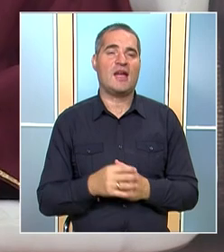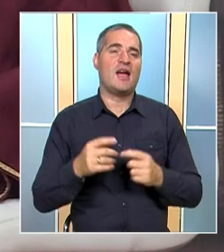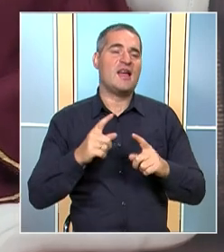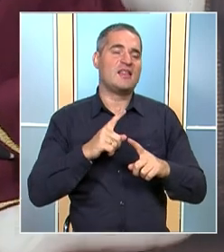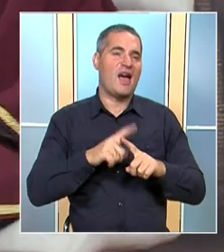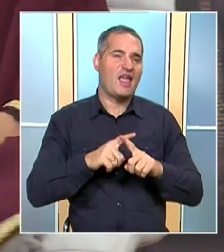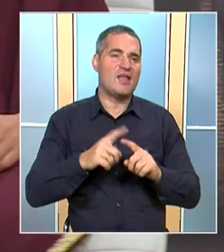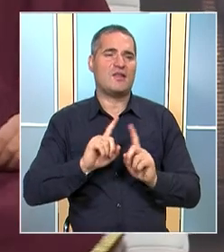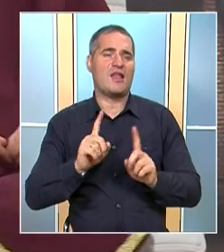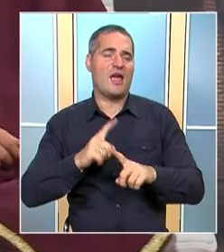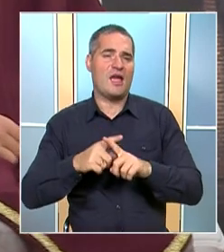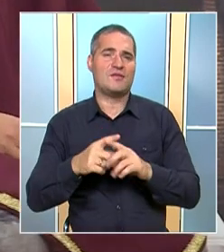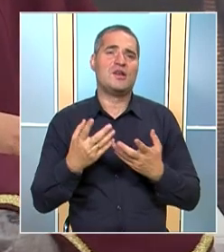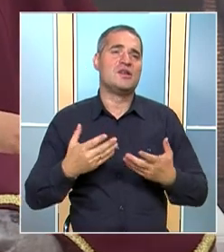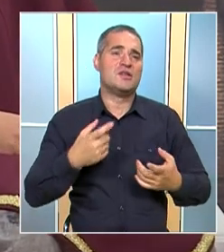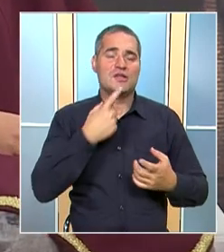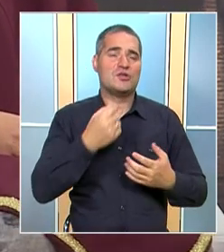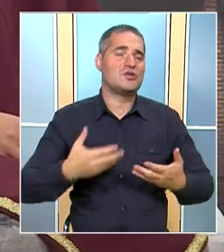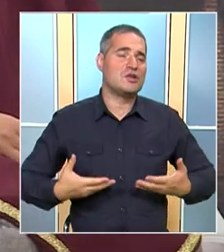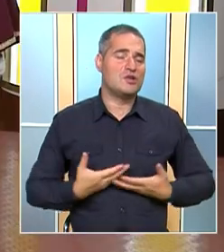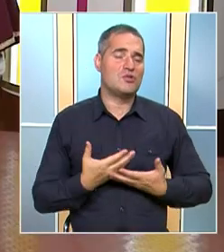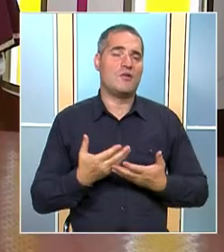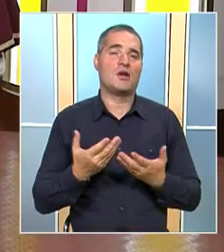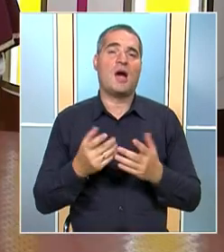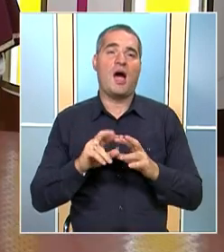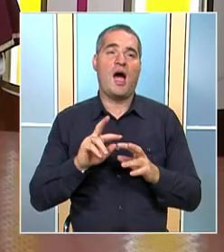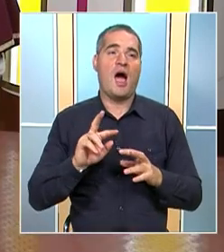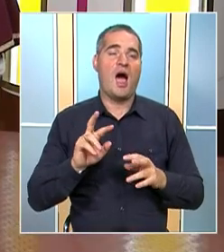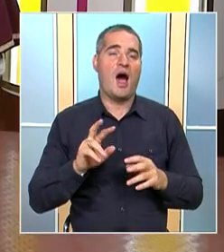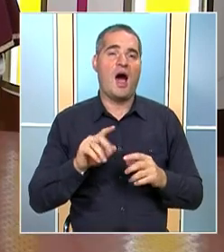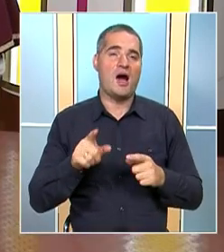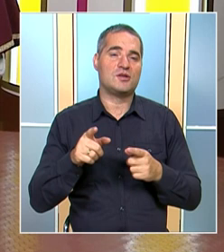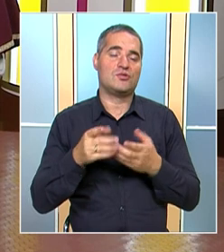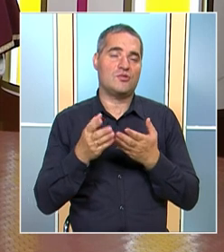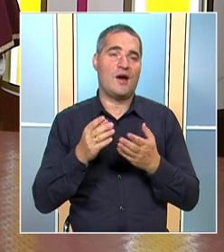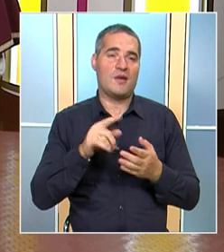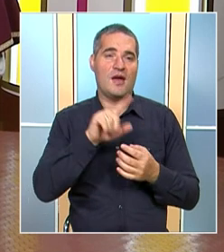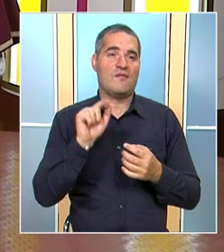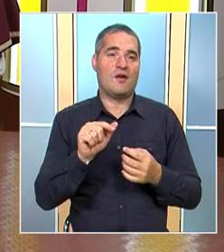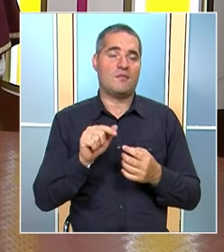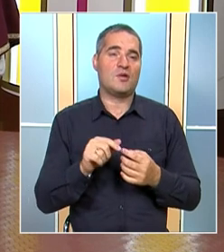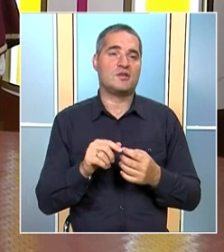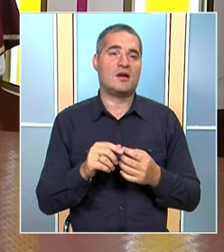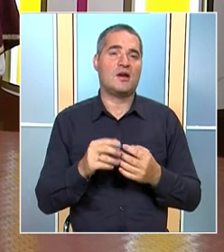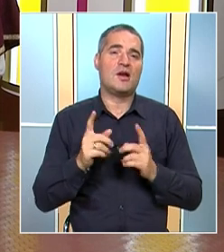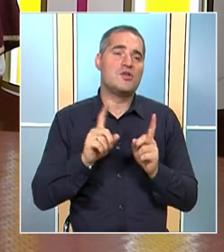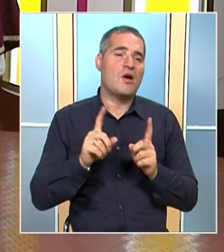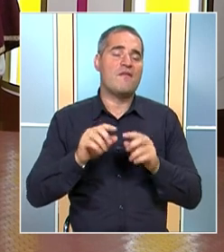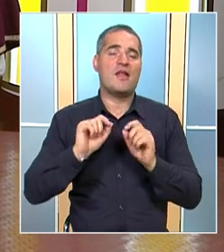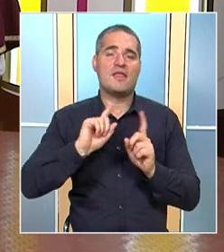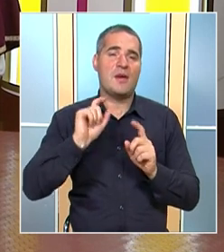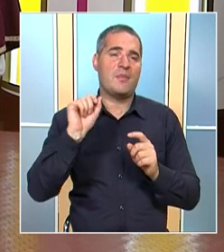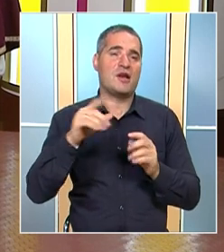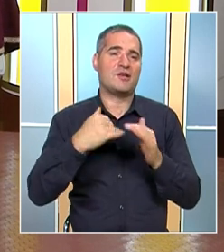хейтват, защо се интересуваш? Дай, това ми е на мен въпрос. Да, тогава не пращай видеа и